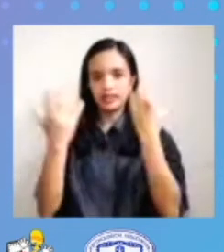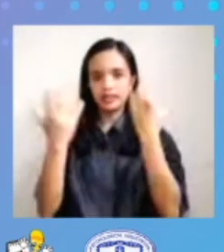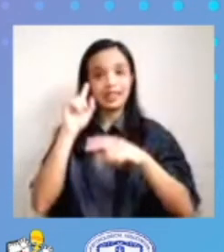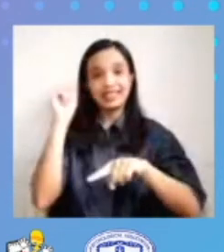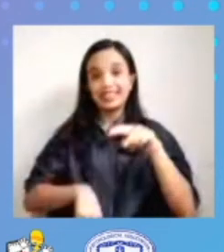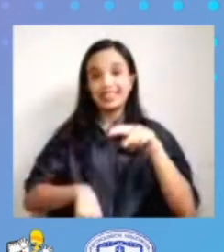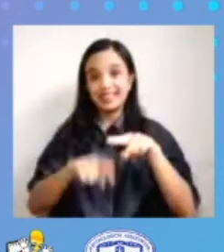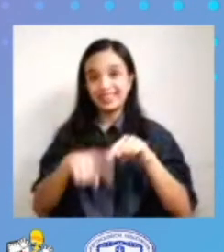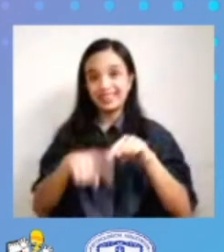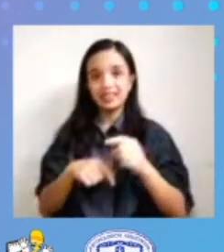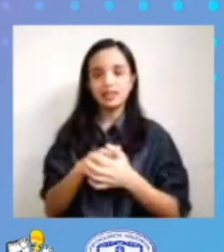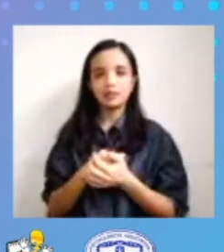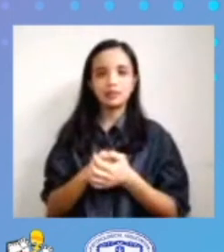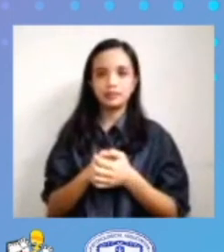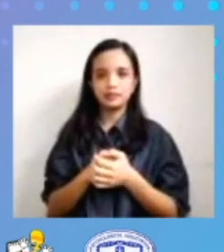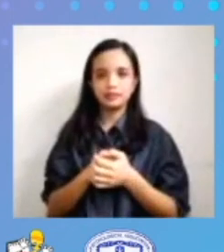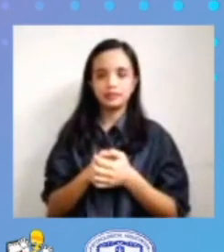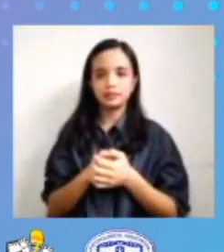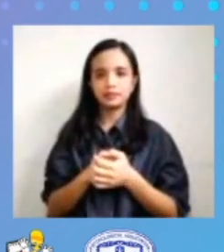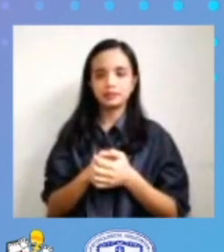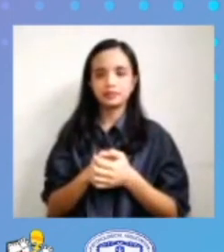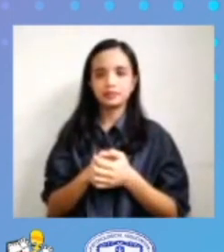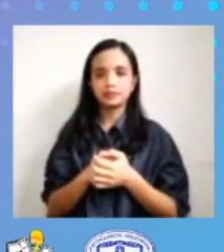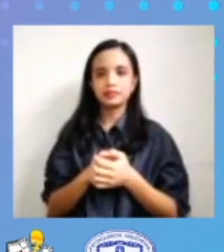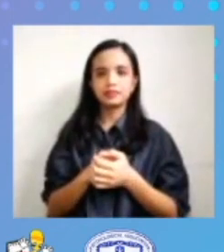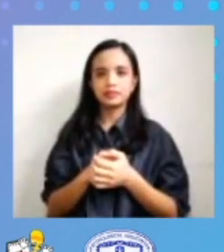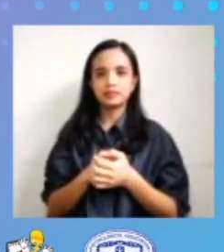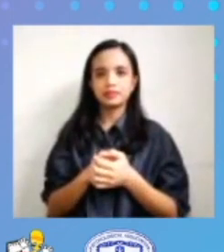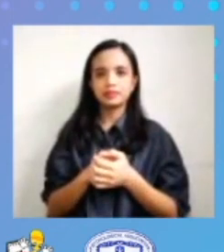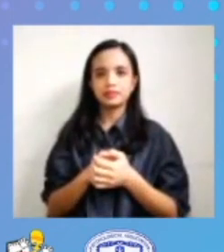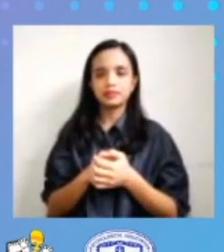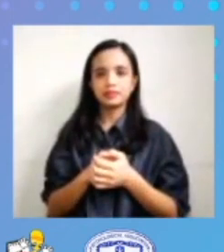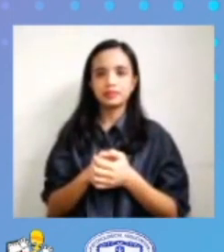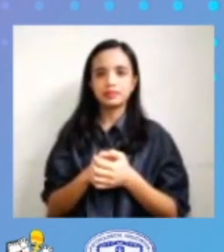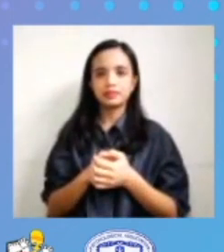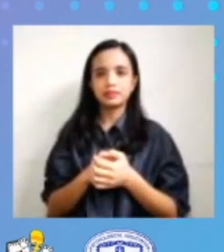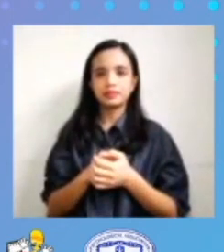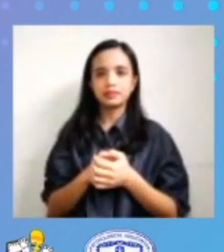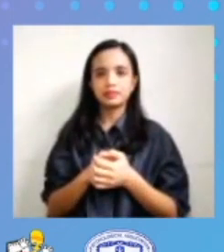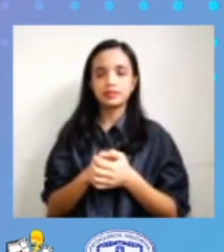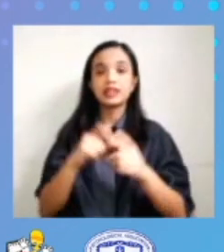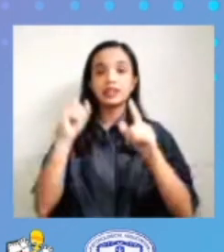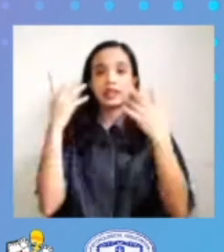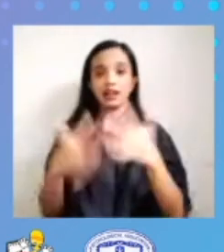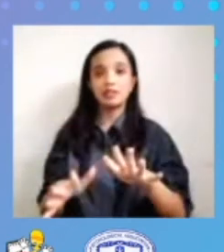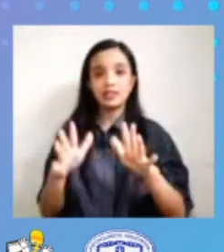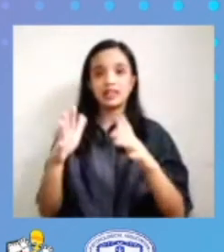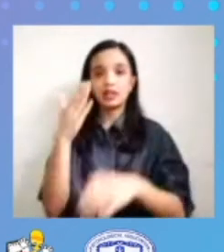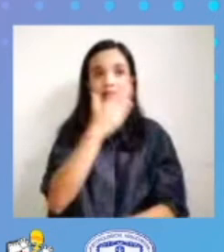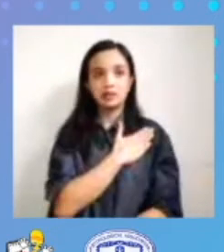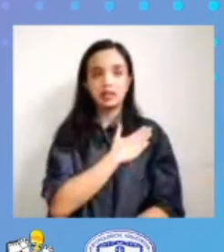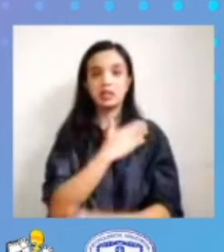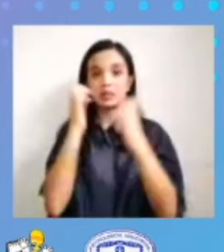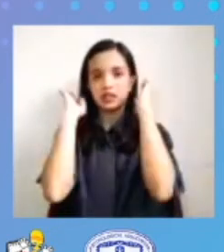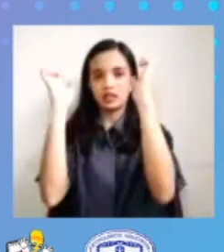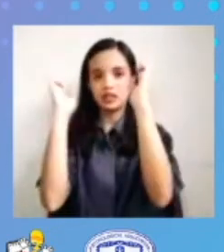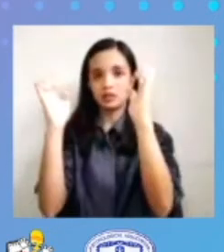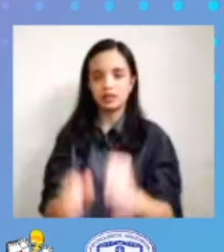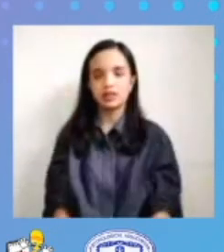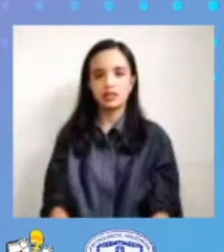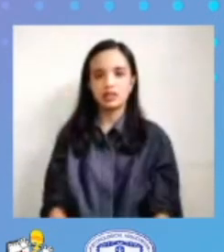Enzo from Escoda Elementary School mula kay Miss Winner Rose Ventura Nicolas. Good morning po. Bonus na lang po yung